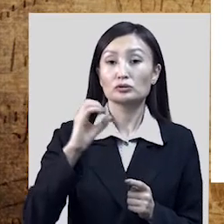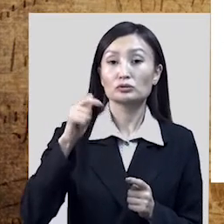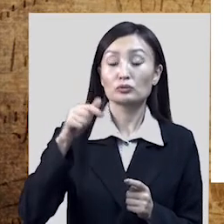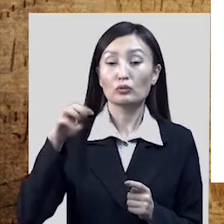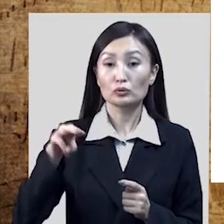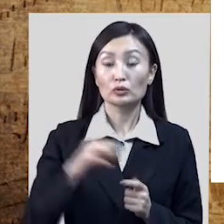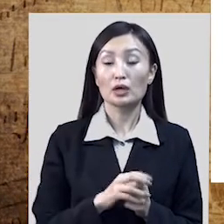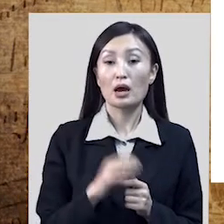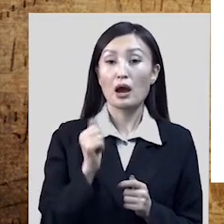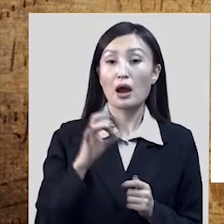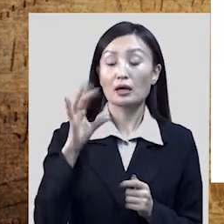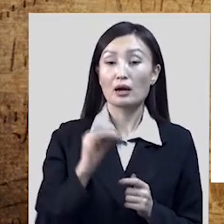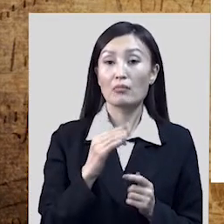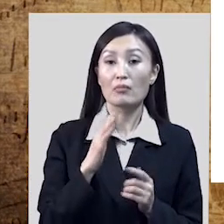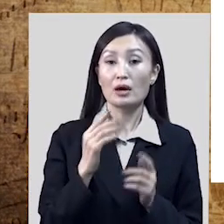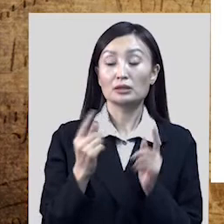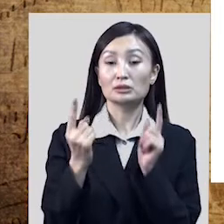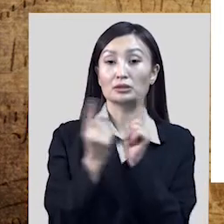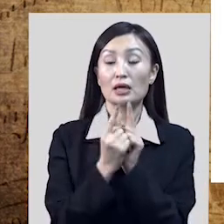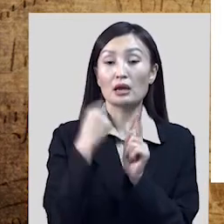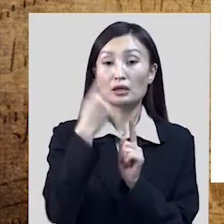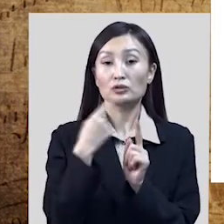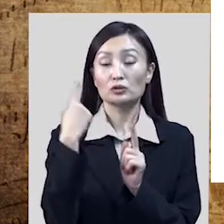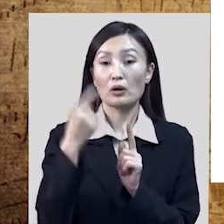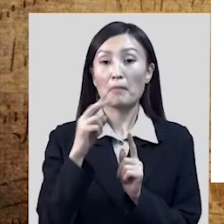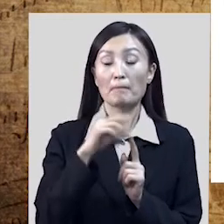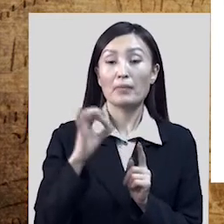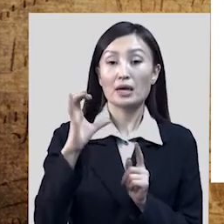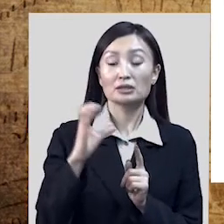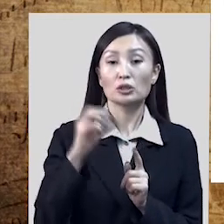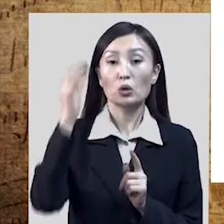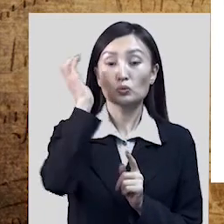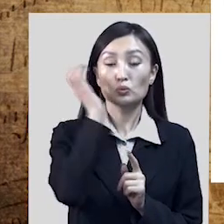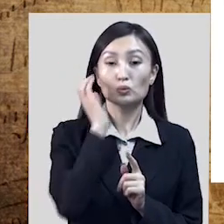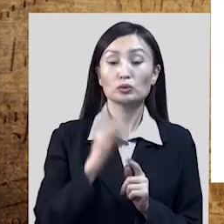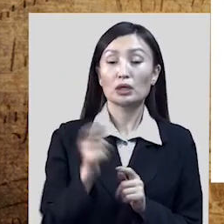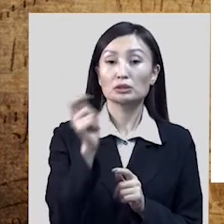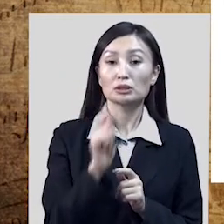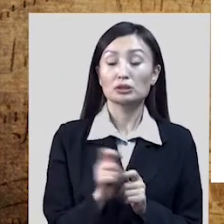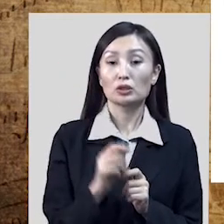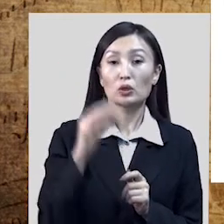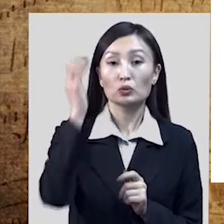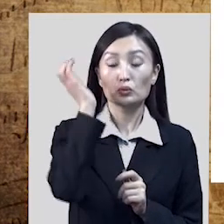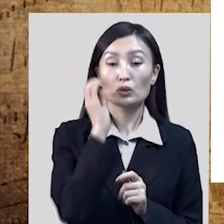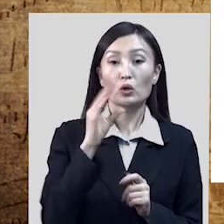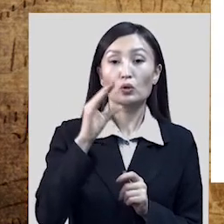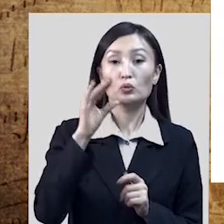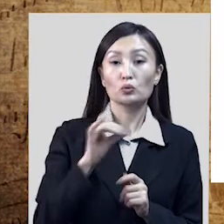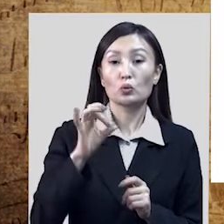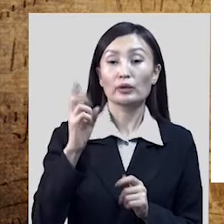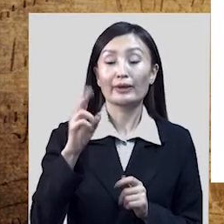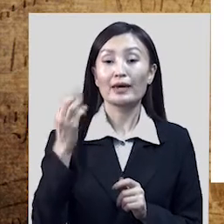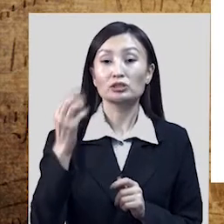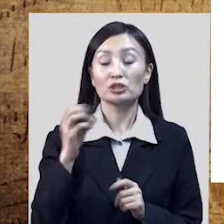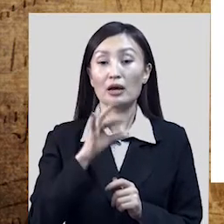our оба стояли лицом к лицу с армиями турков и персов а также сражались с армянскими тюрками и герберами так